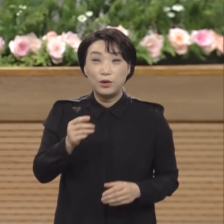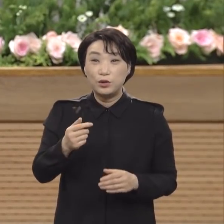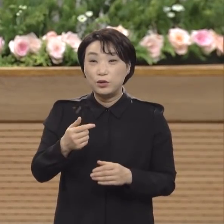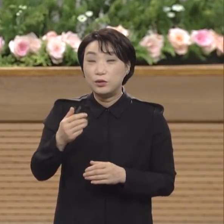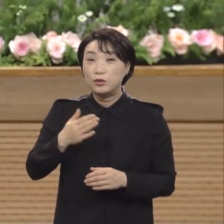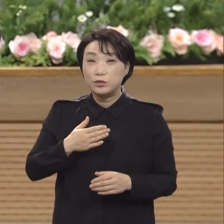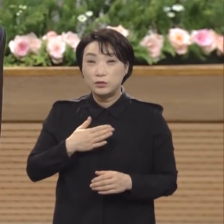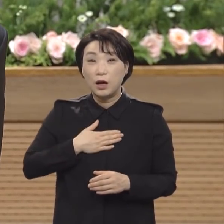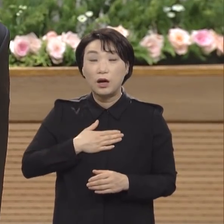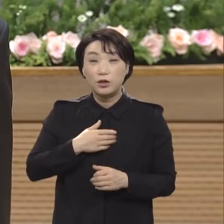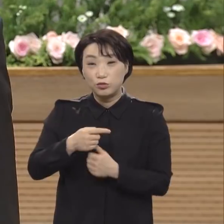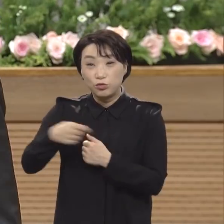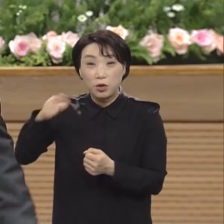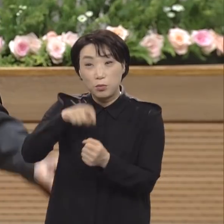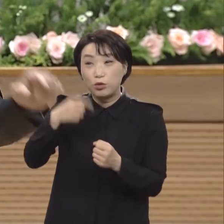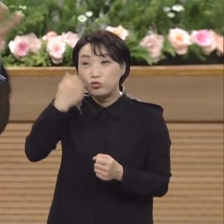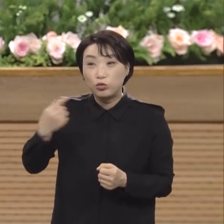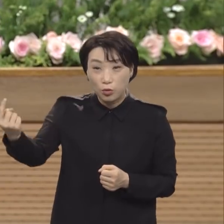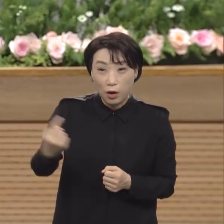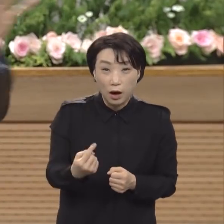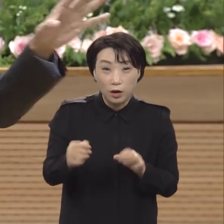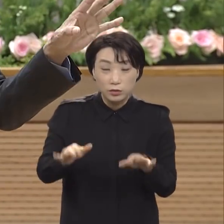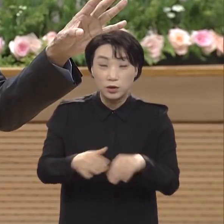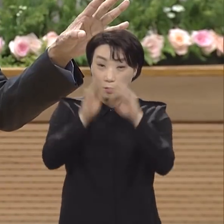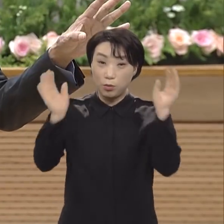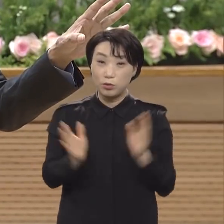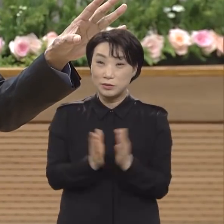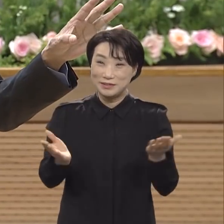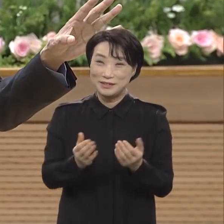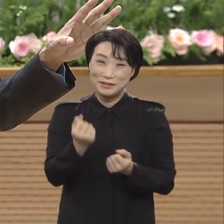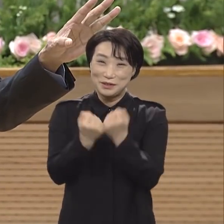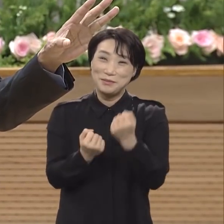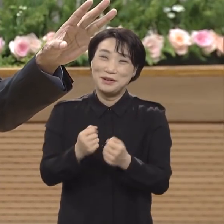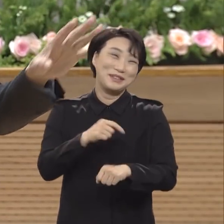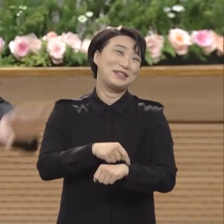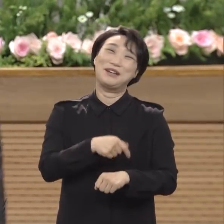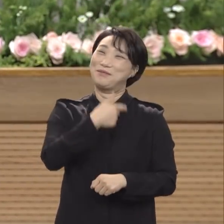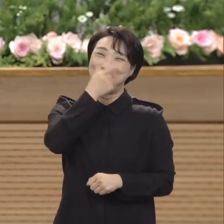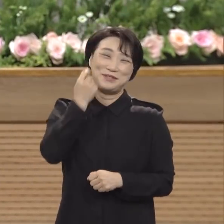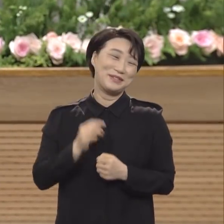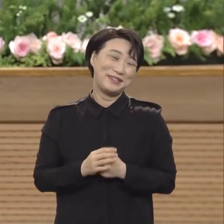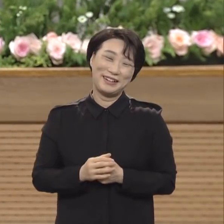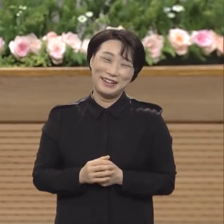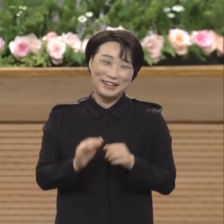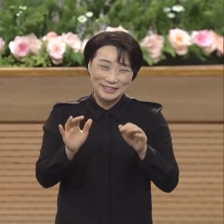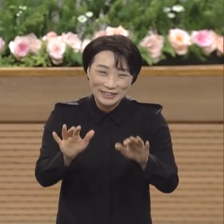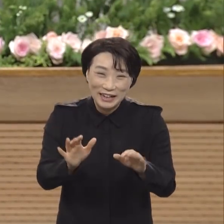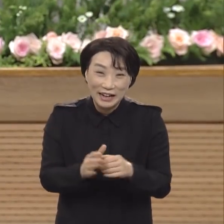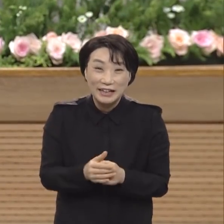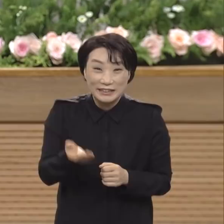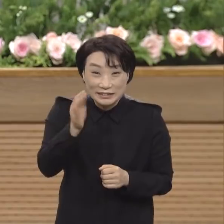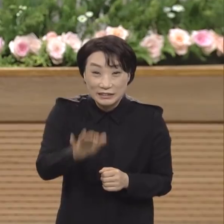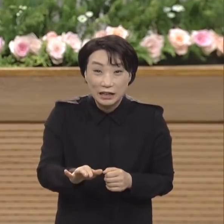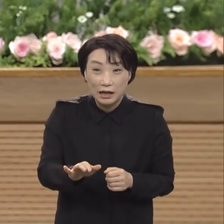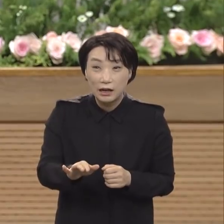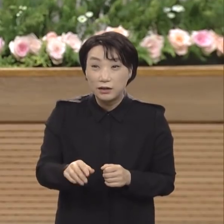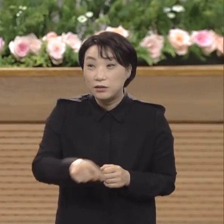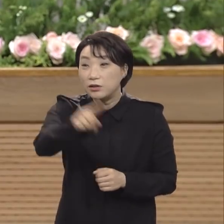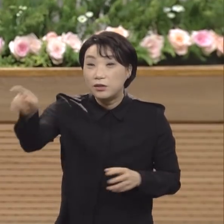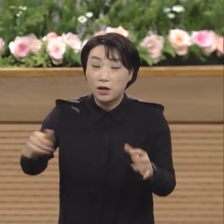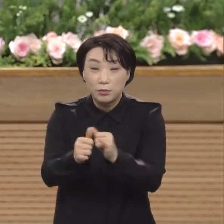죽이려는 사람도 있었죠. 그러나 그런 모든 것들을 설명하려면 끝이 없습니다. 근데